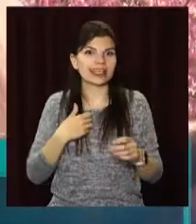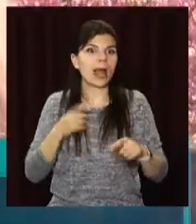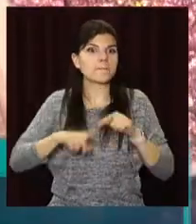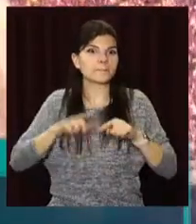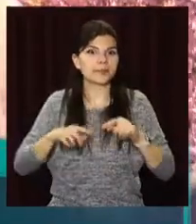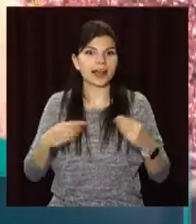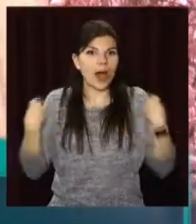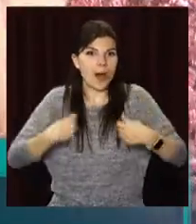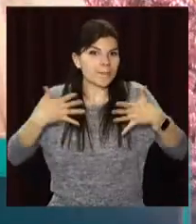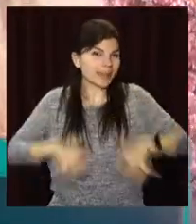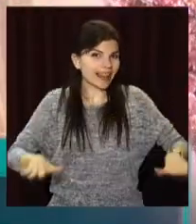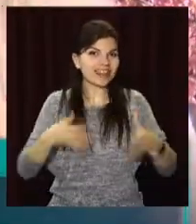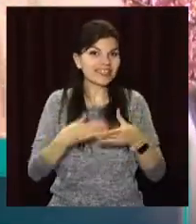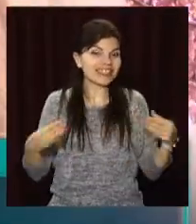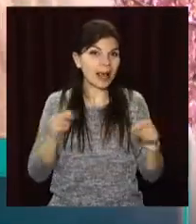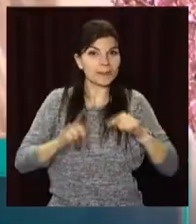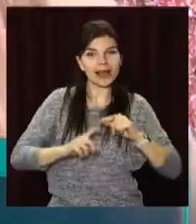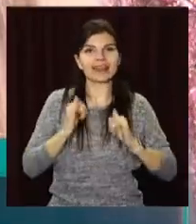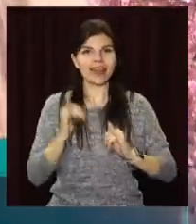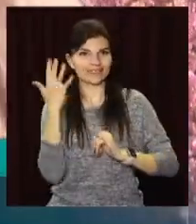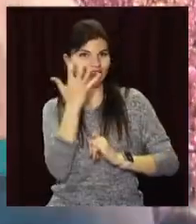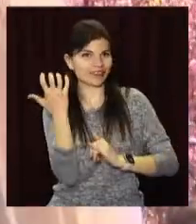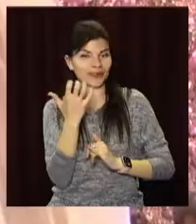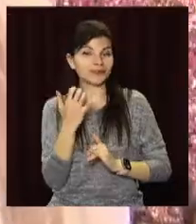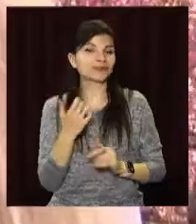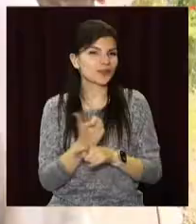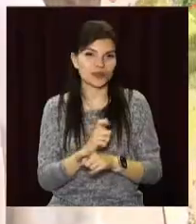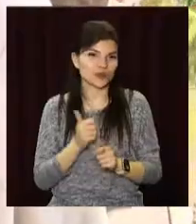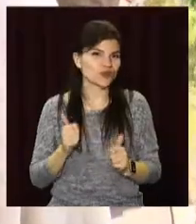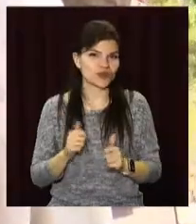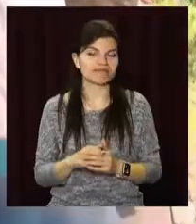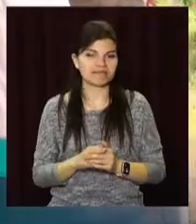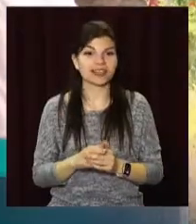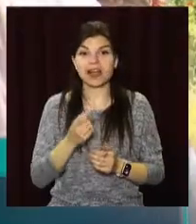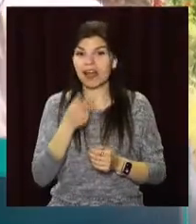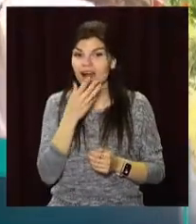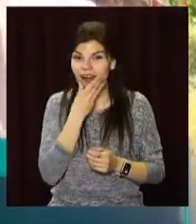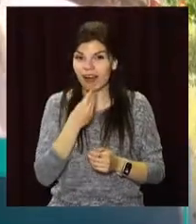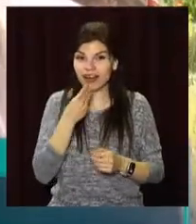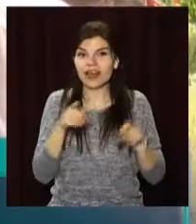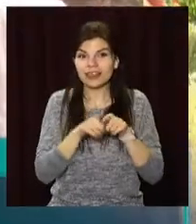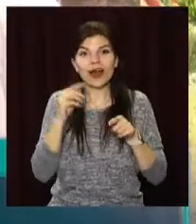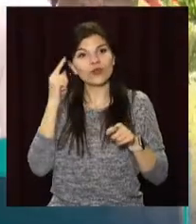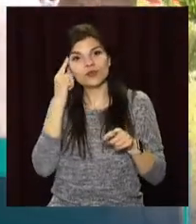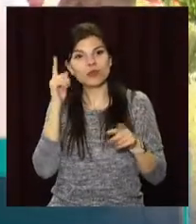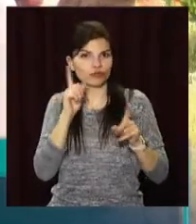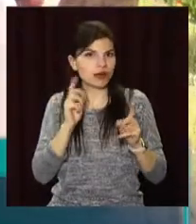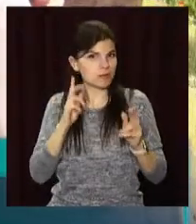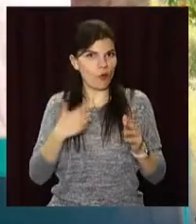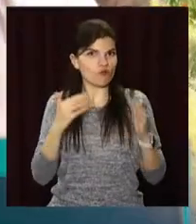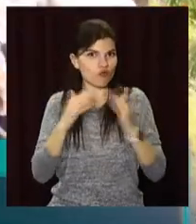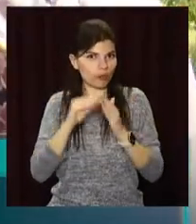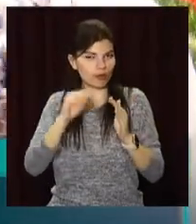навіть швидко переодягла весеннє плаття. Дуже, дуже круто. Дуже гарно. Така думка, що треба й